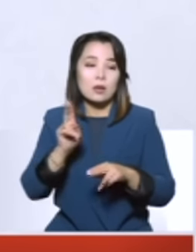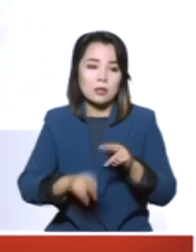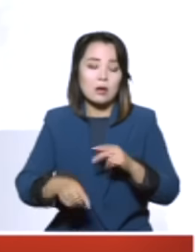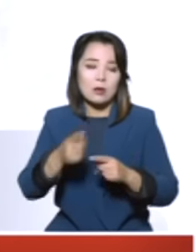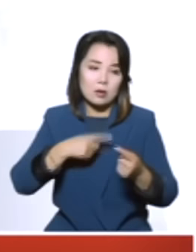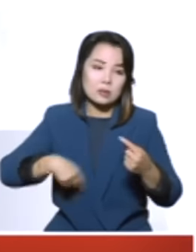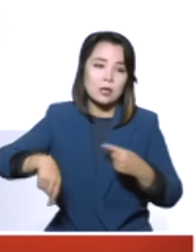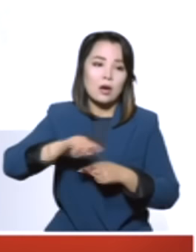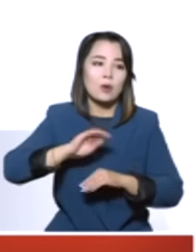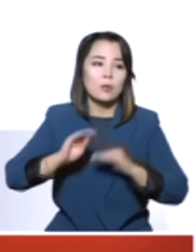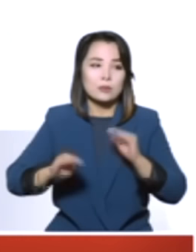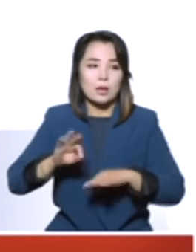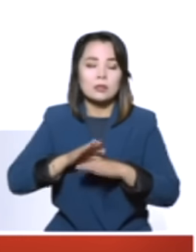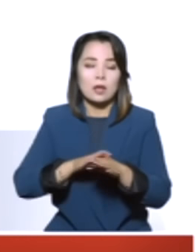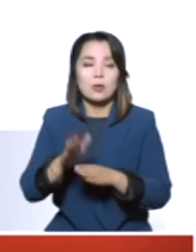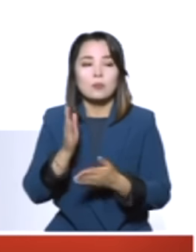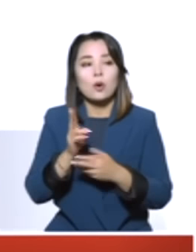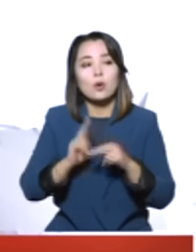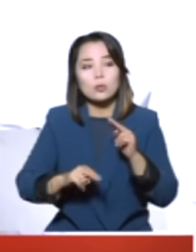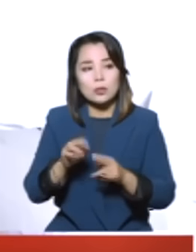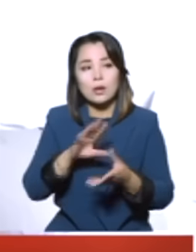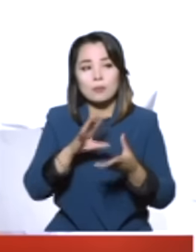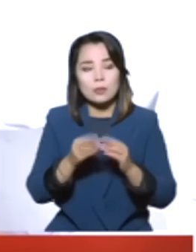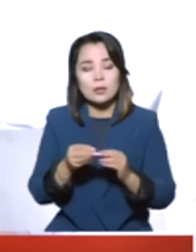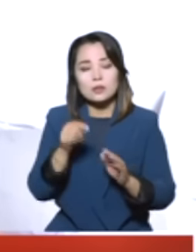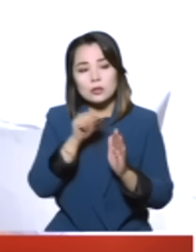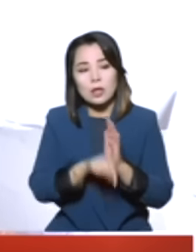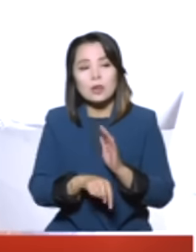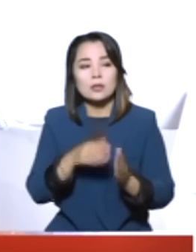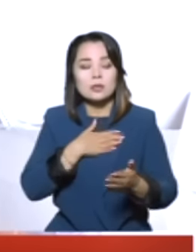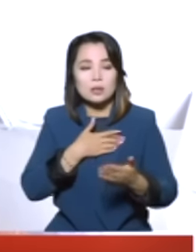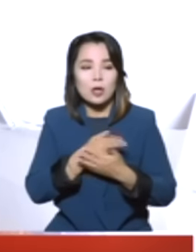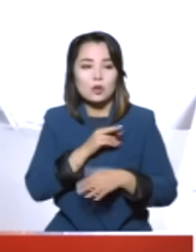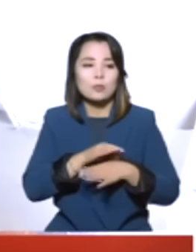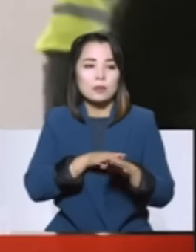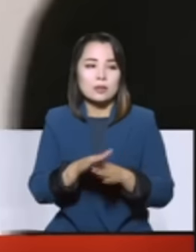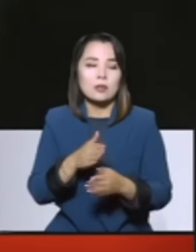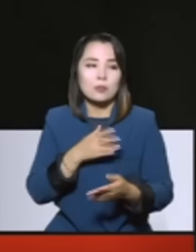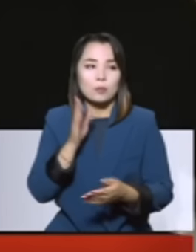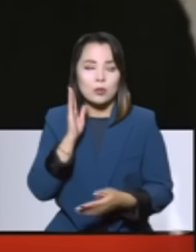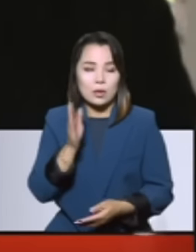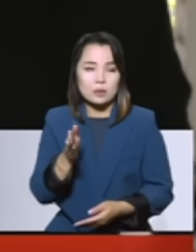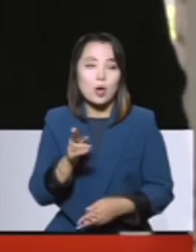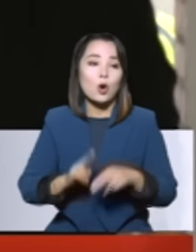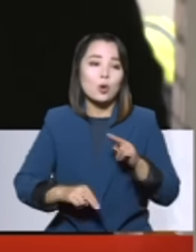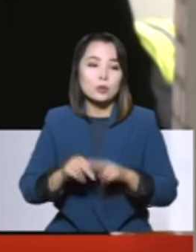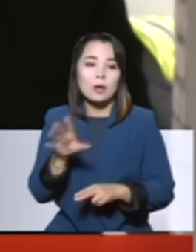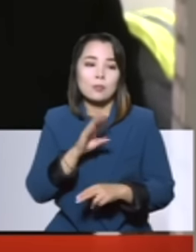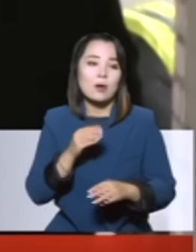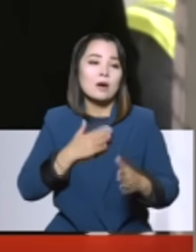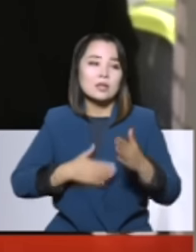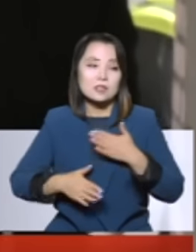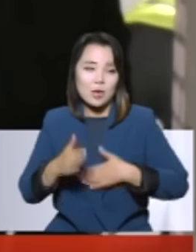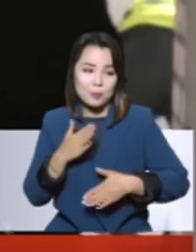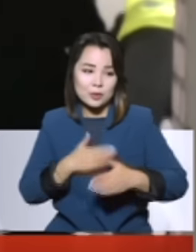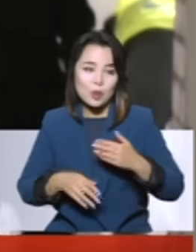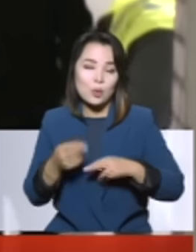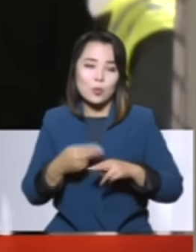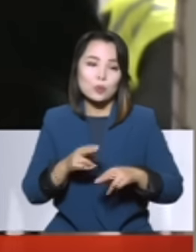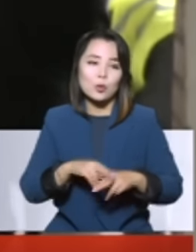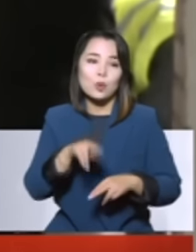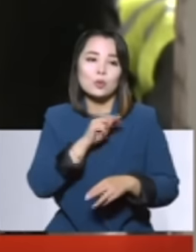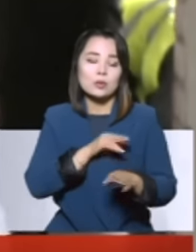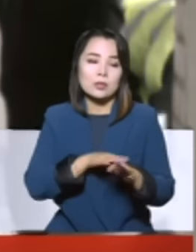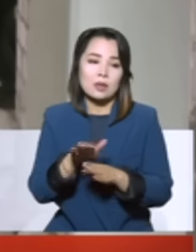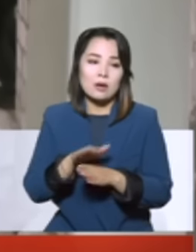аула абаттандырылады. Құрылысшылардың бұл еңбегі елеусіз қалмақ емес. Құрылысшыларға ризамын, осы жұмыстарын